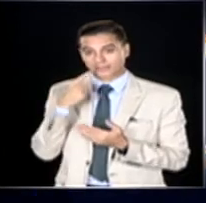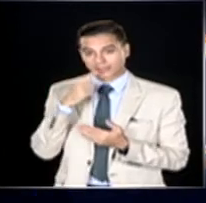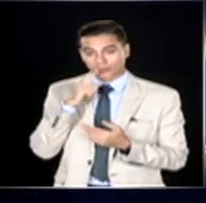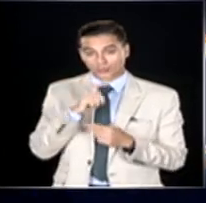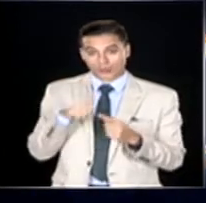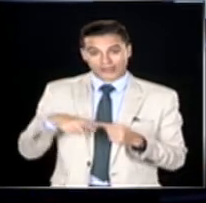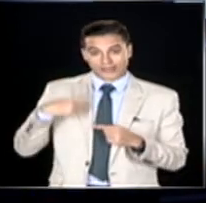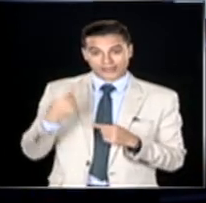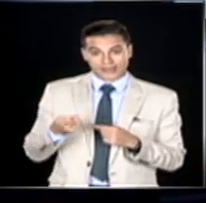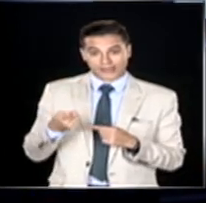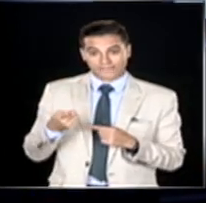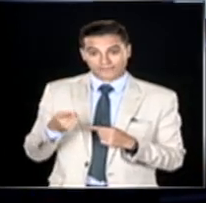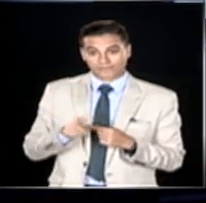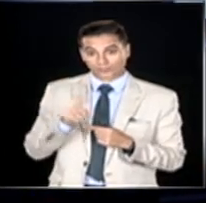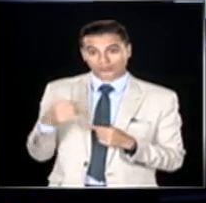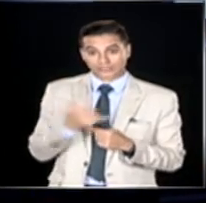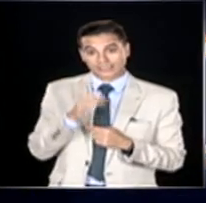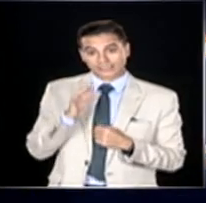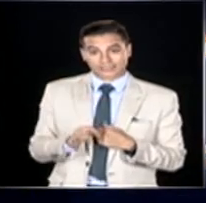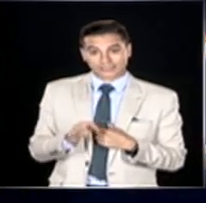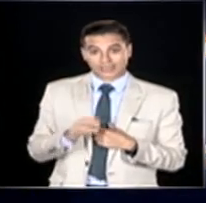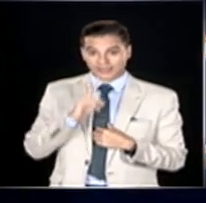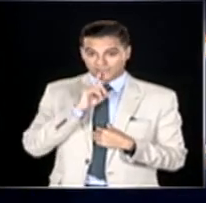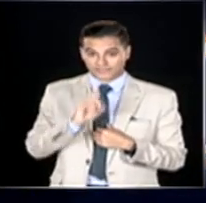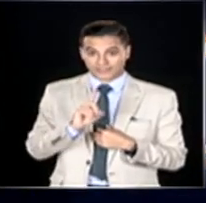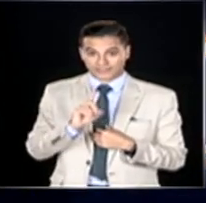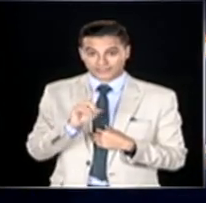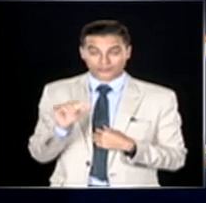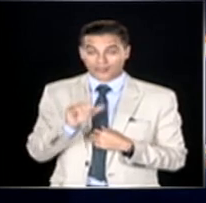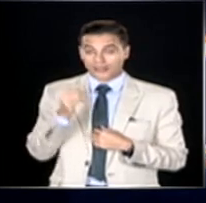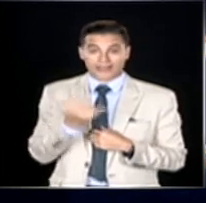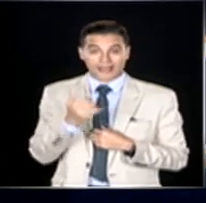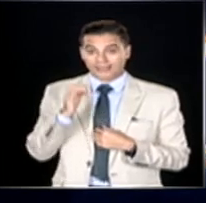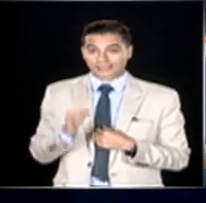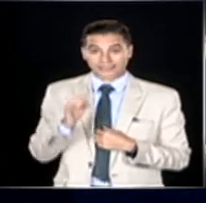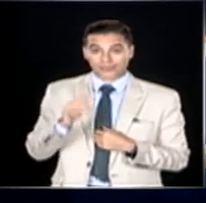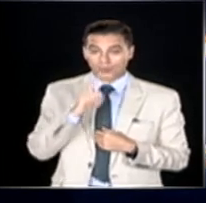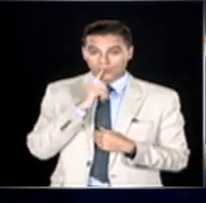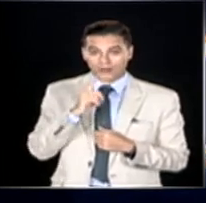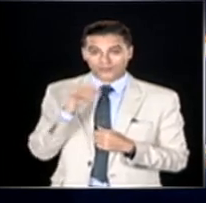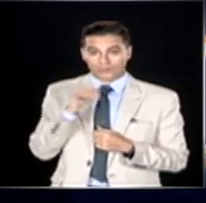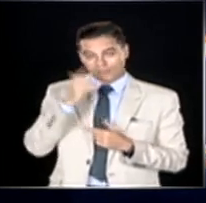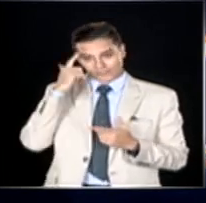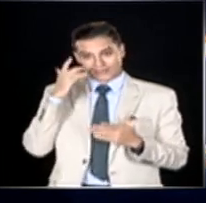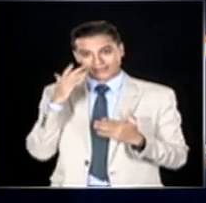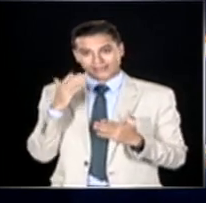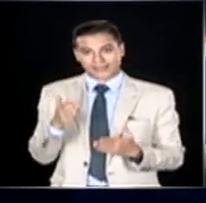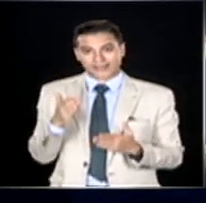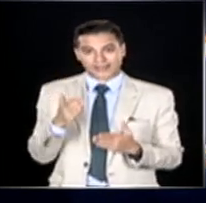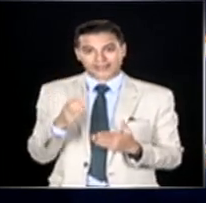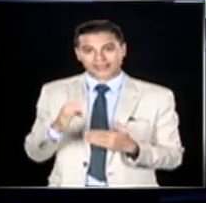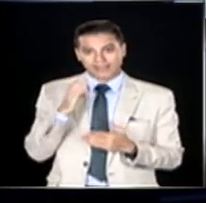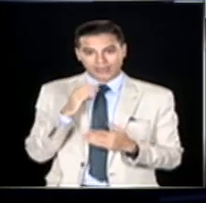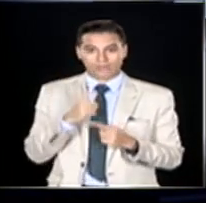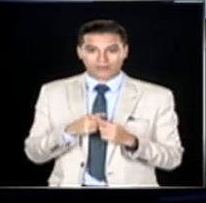السؤال اللي جاي سؤال سهل جدا جدا، ولكن هيتجاوب